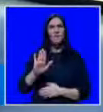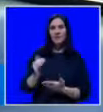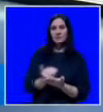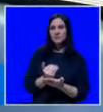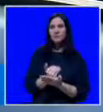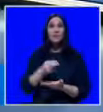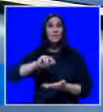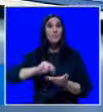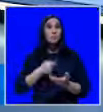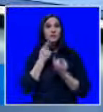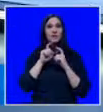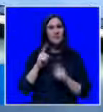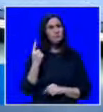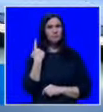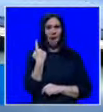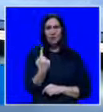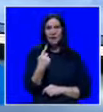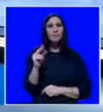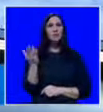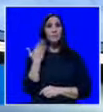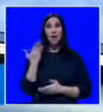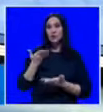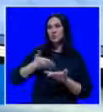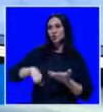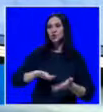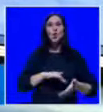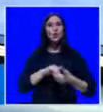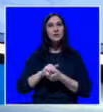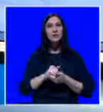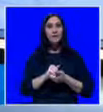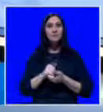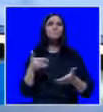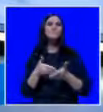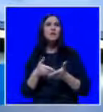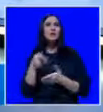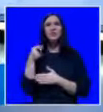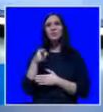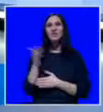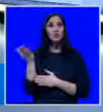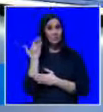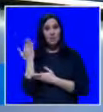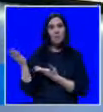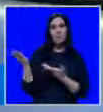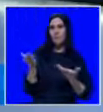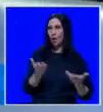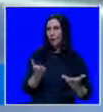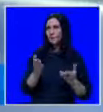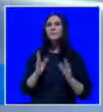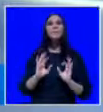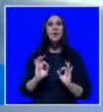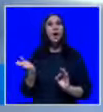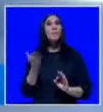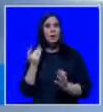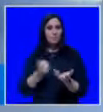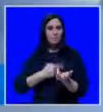събирахте подписи за референдум, сам казахте, бяхте част от организацията заради това, че сте били поканен. Така